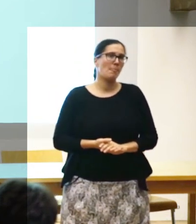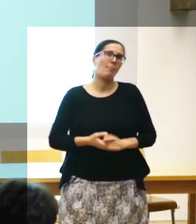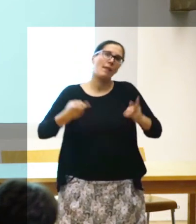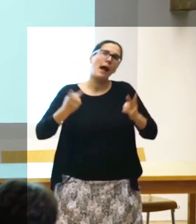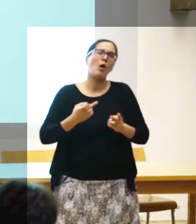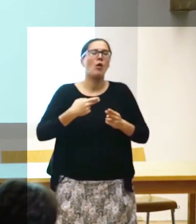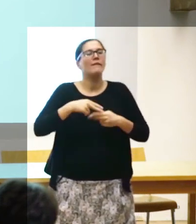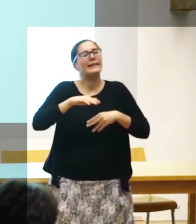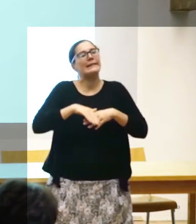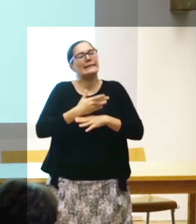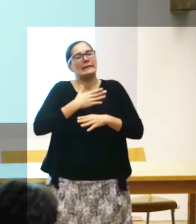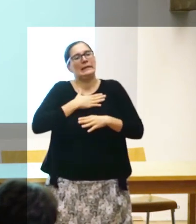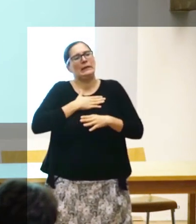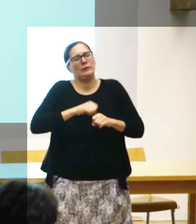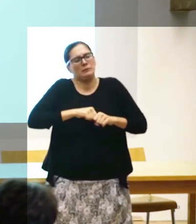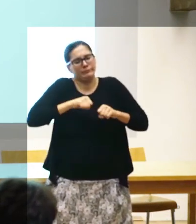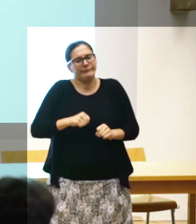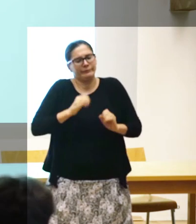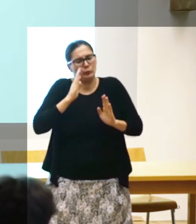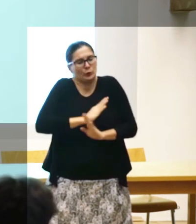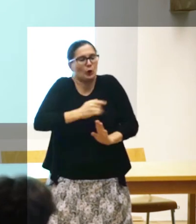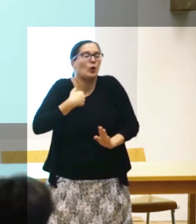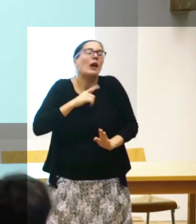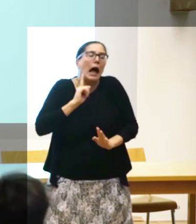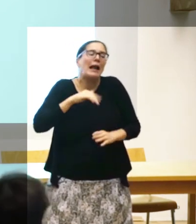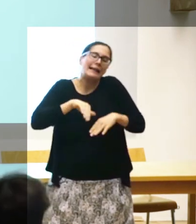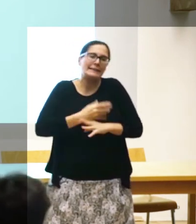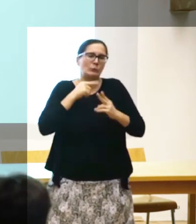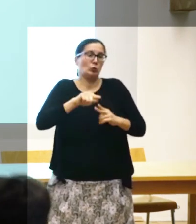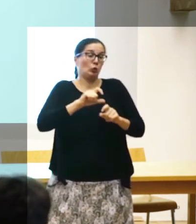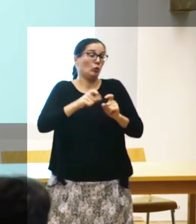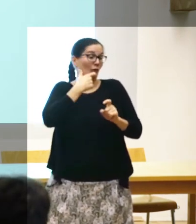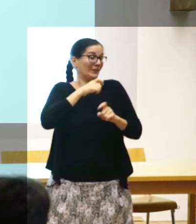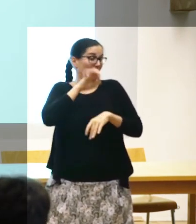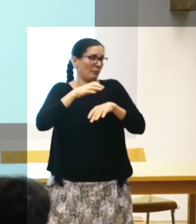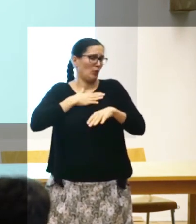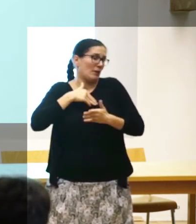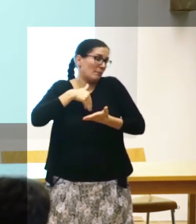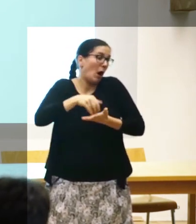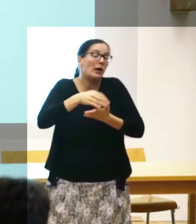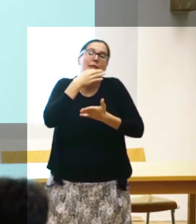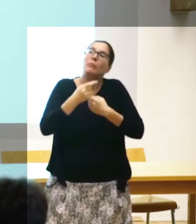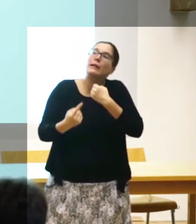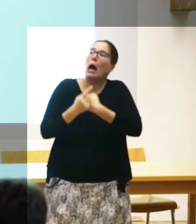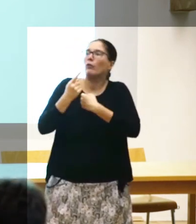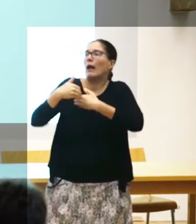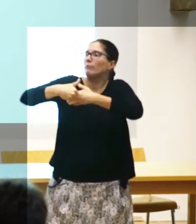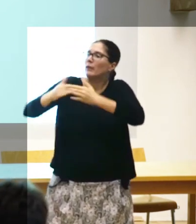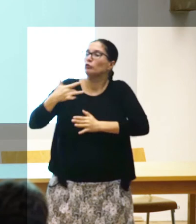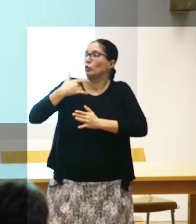vysezený nebo trochu tak jakoby obsazený a vyčkávaný, ale prostě v téhle fázi už